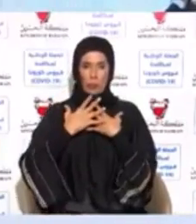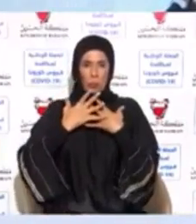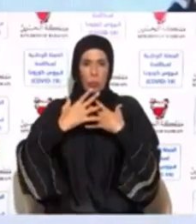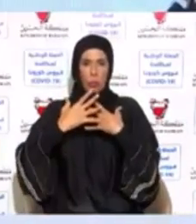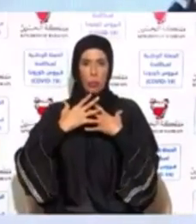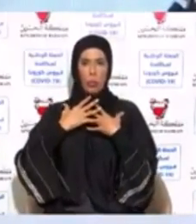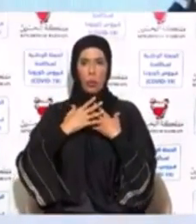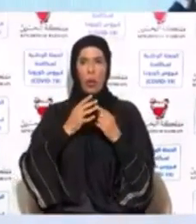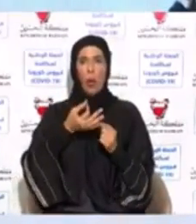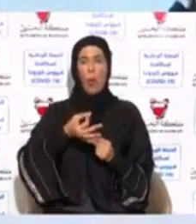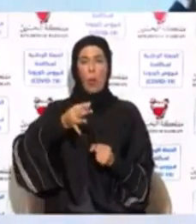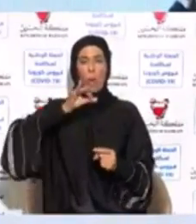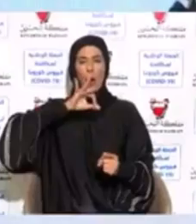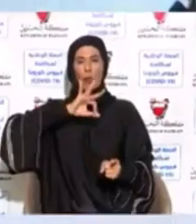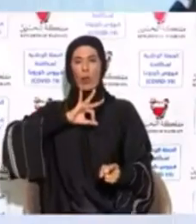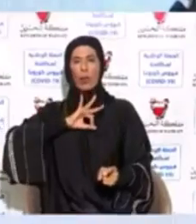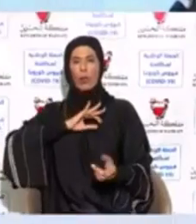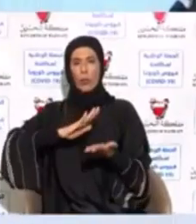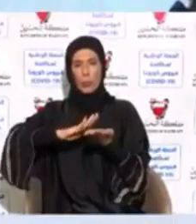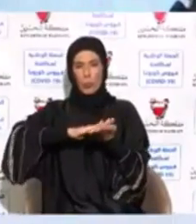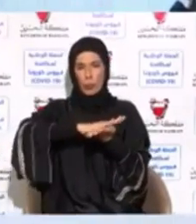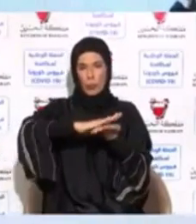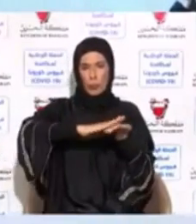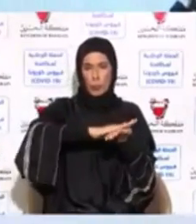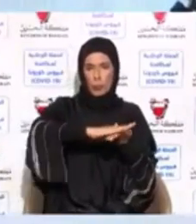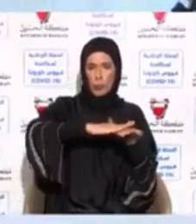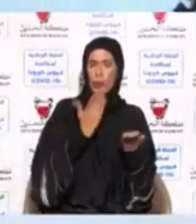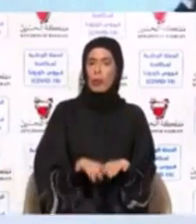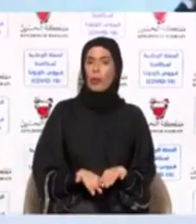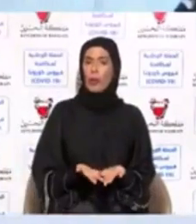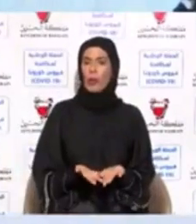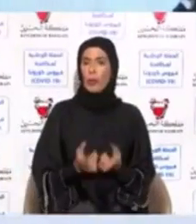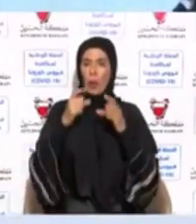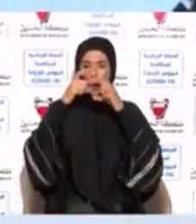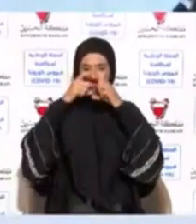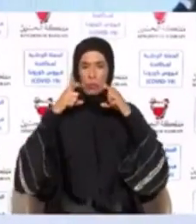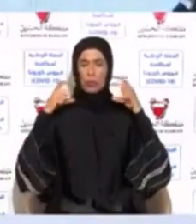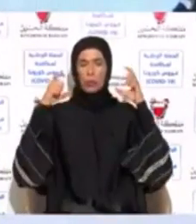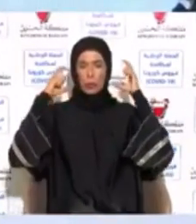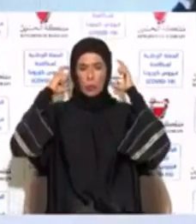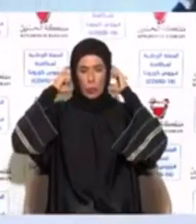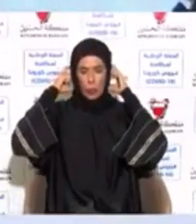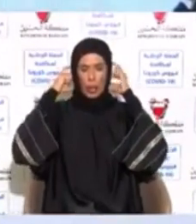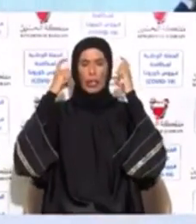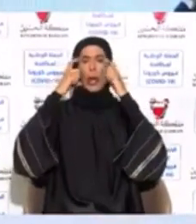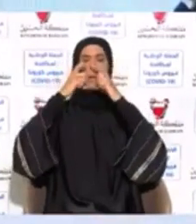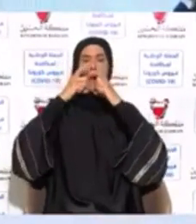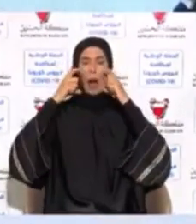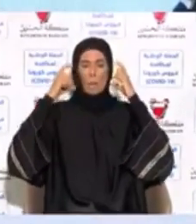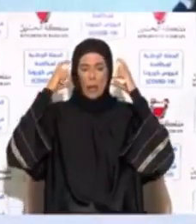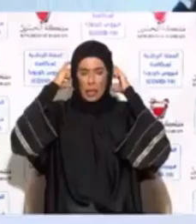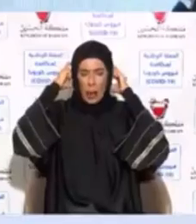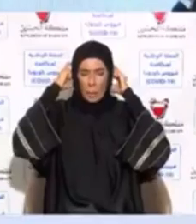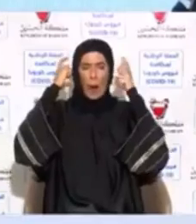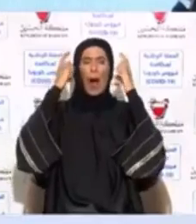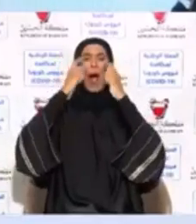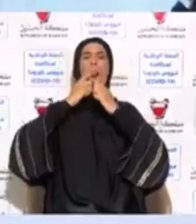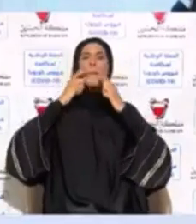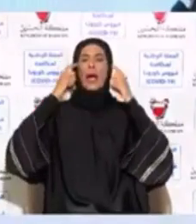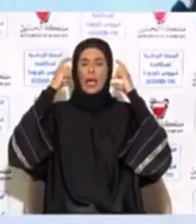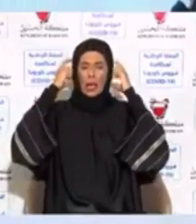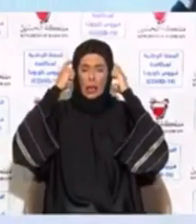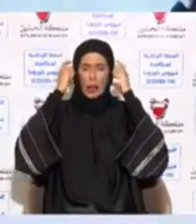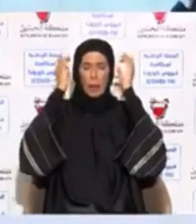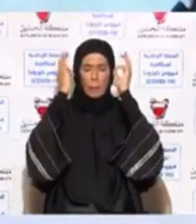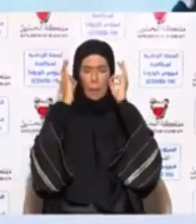مخالطه الاشخاص اللي عندهم اعراض، ملامسه الاسطح اللي تكون معرضه. فارتداء الكمامات احنا كررنا اكثر من مره والدراسات